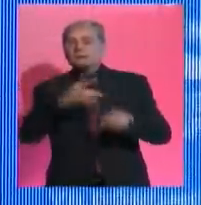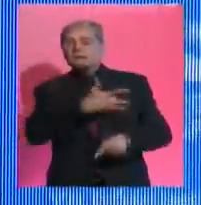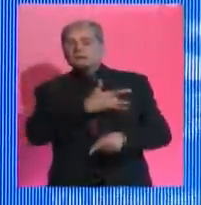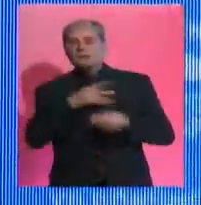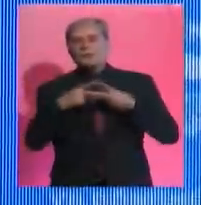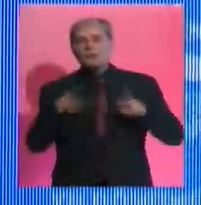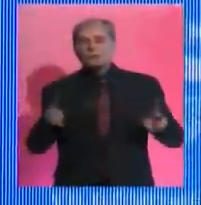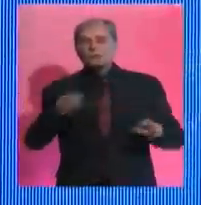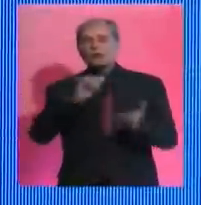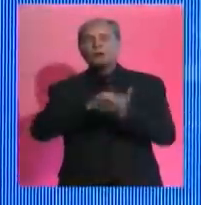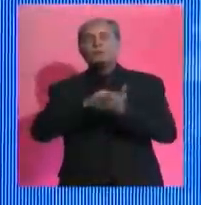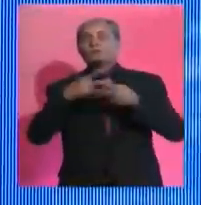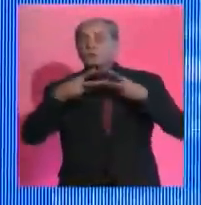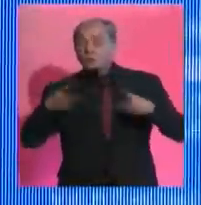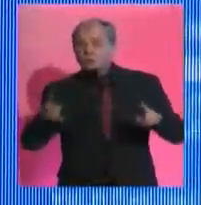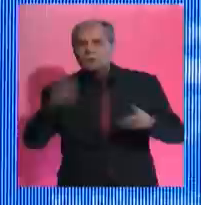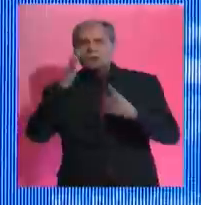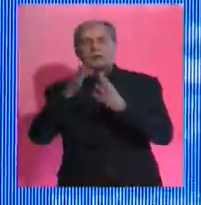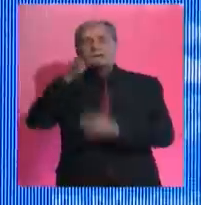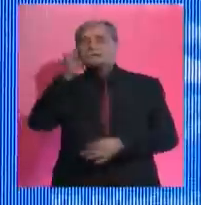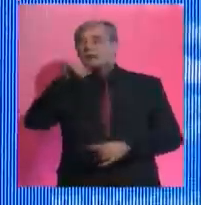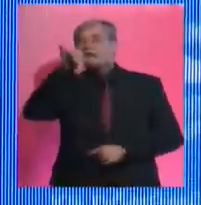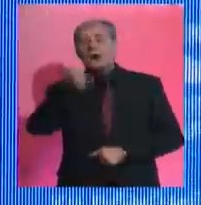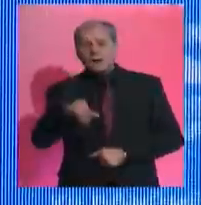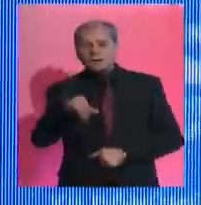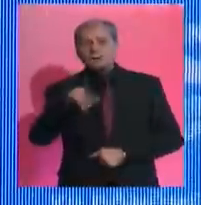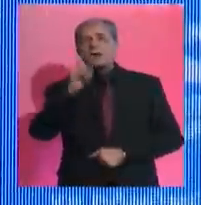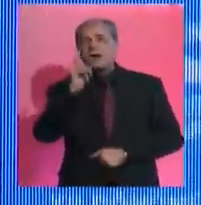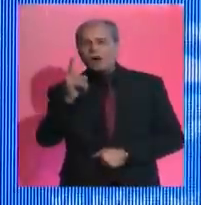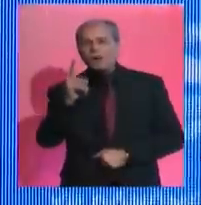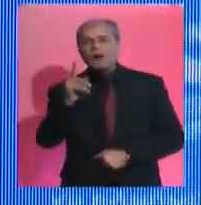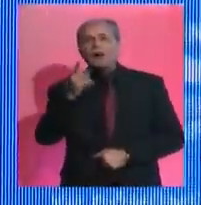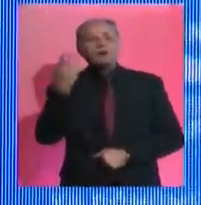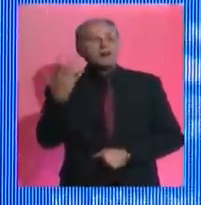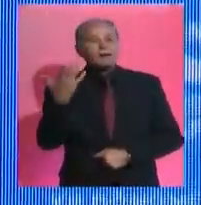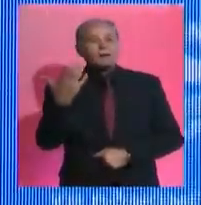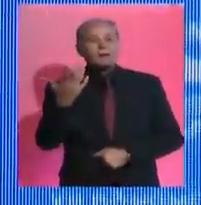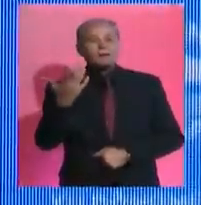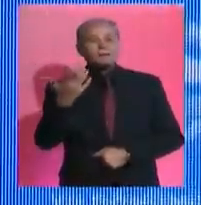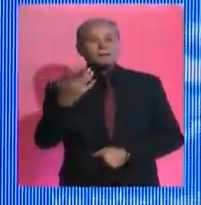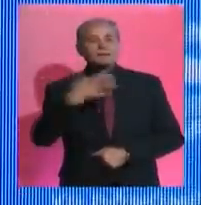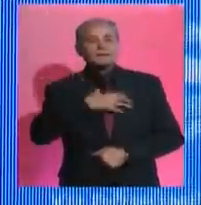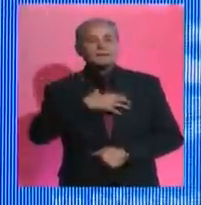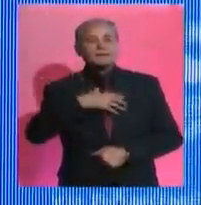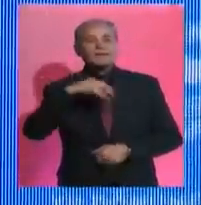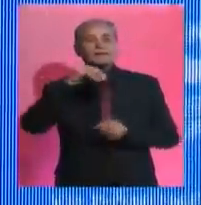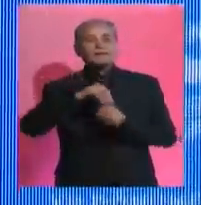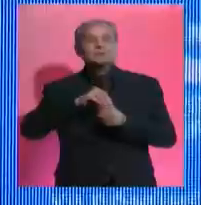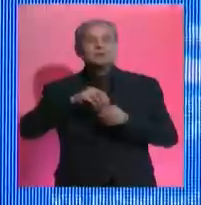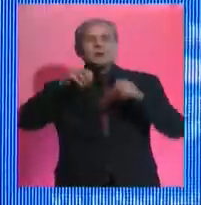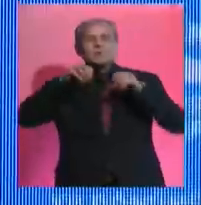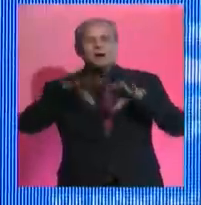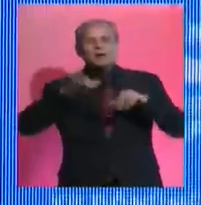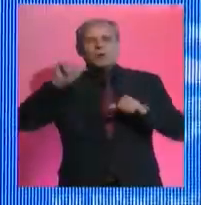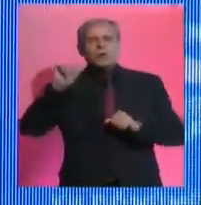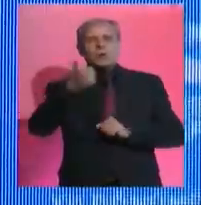o günü Medya özgürlüğünü insan haklarını ama ancak fakat lakin ile başlayan bir